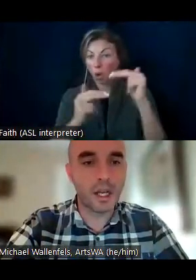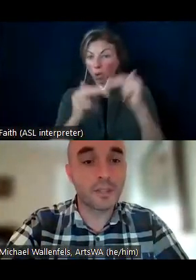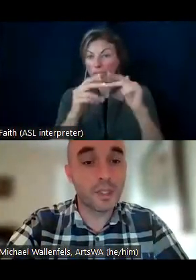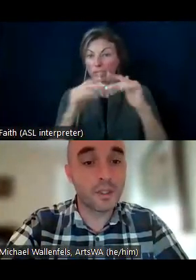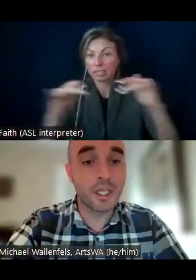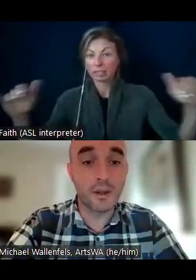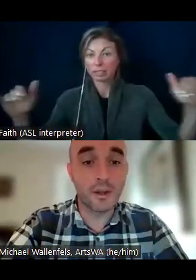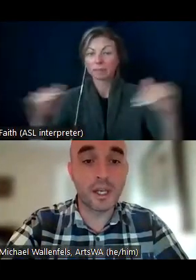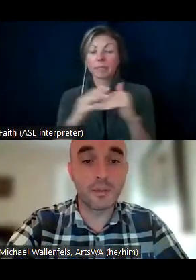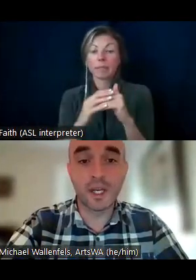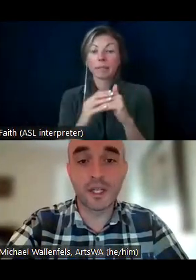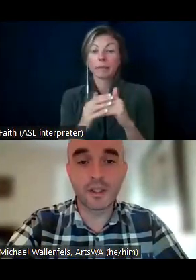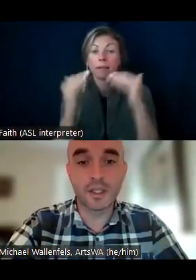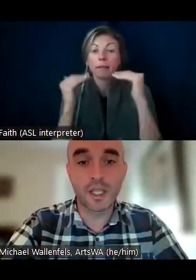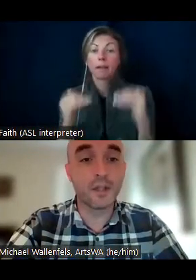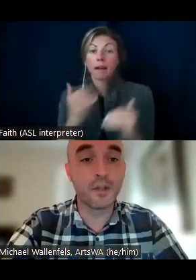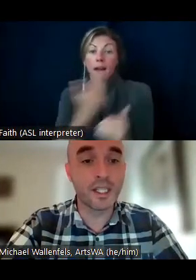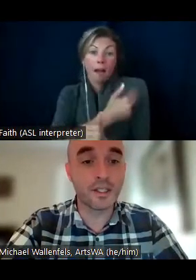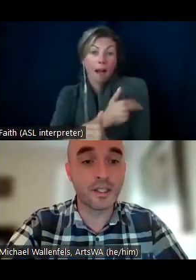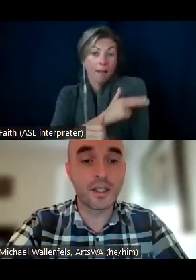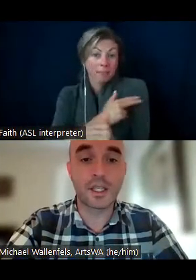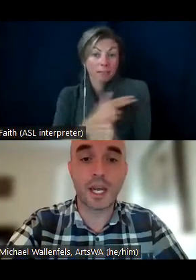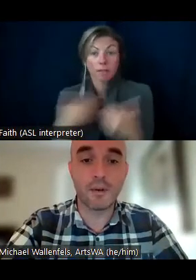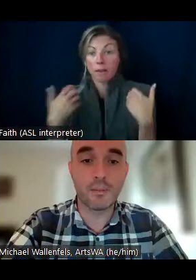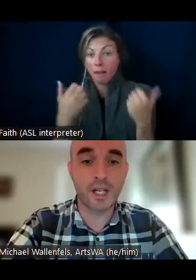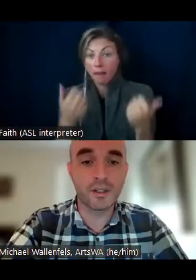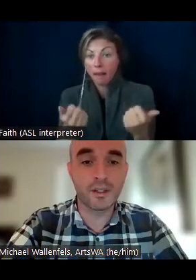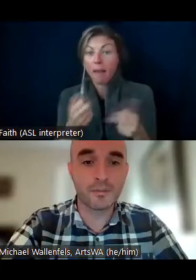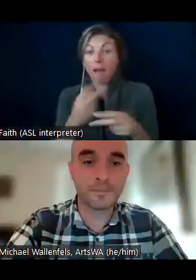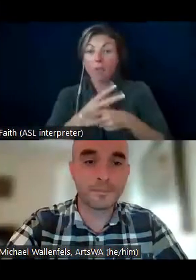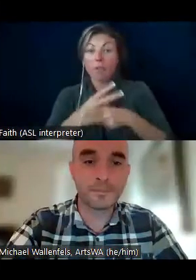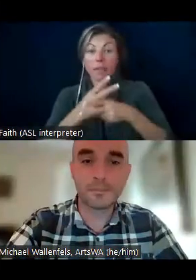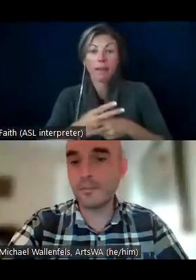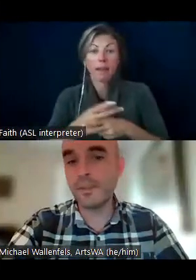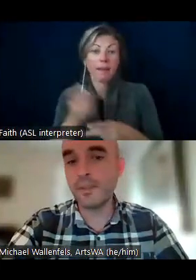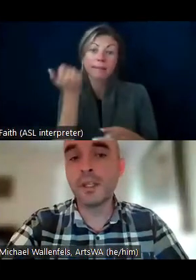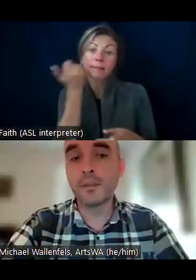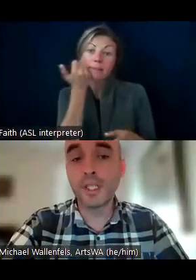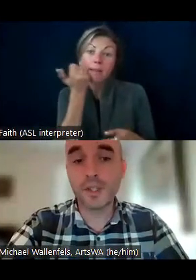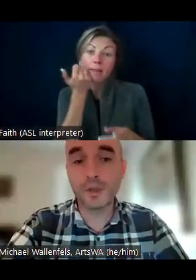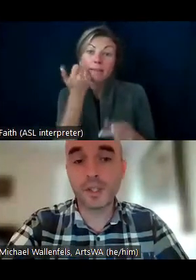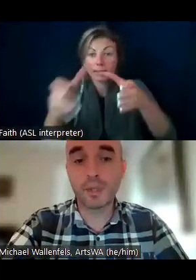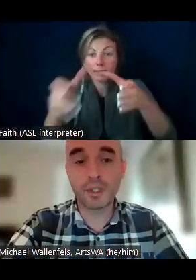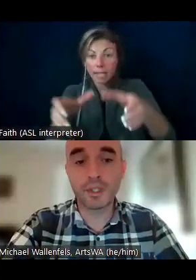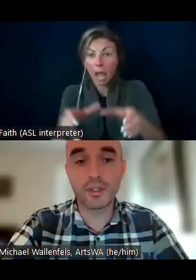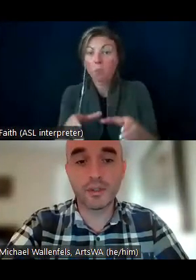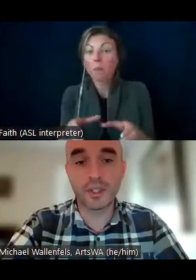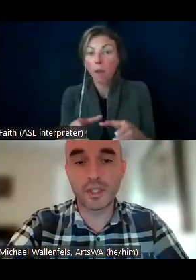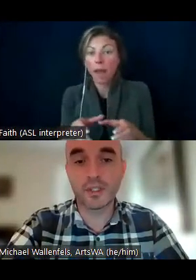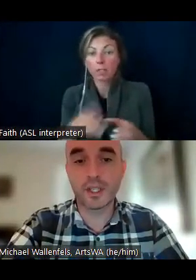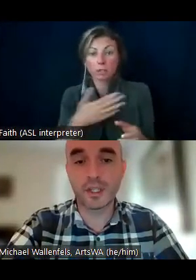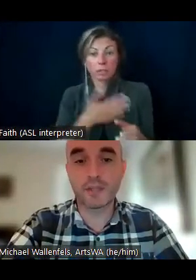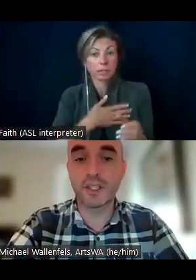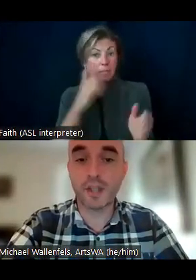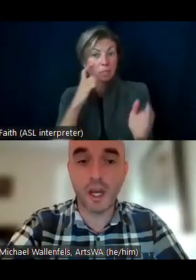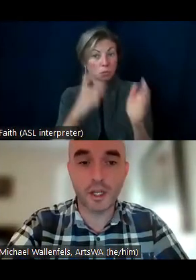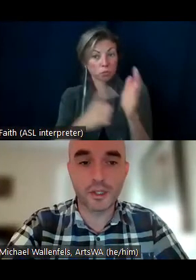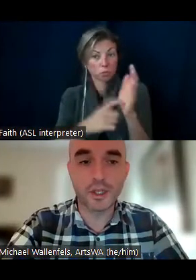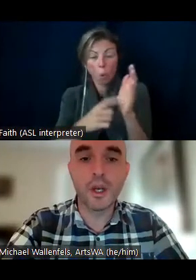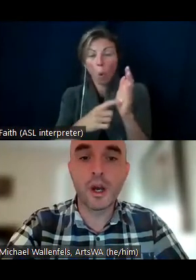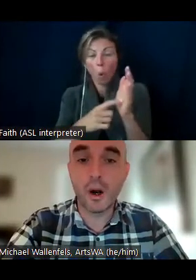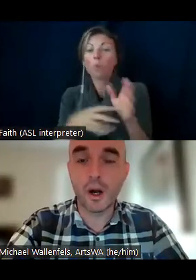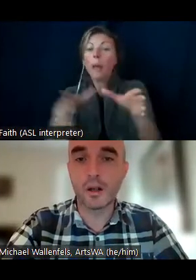건축가도, 그다음에 병원들, 치과, 카이로프랙터까지